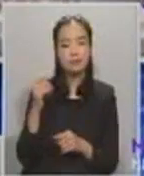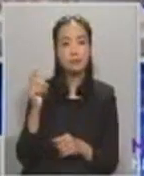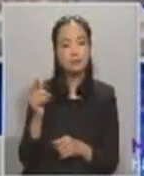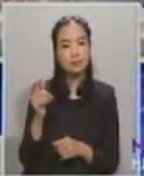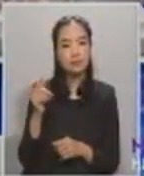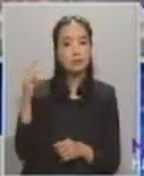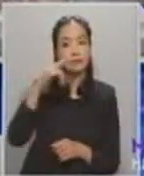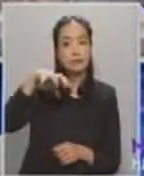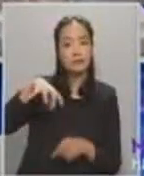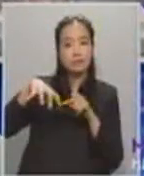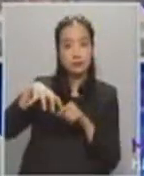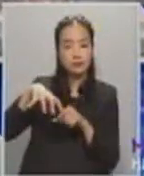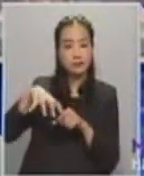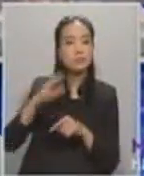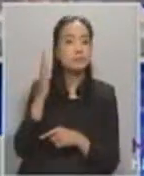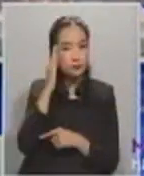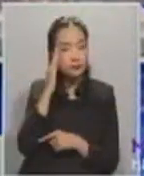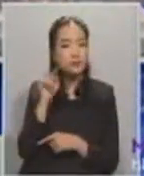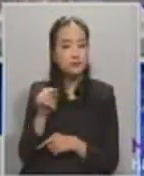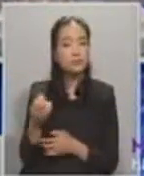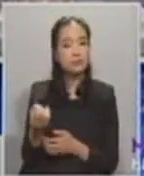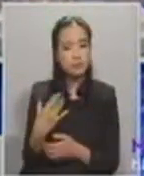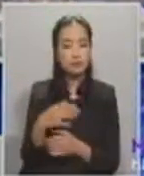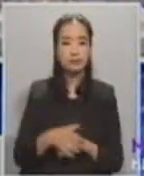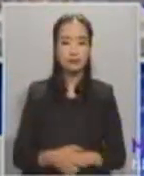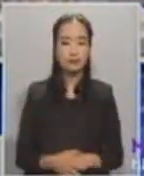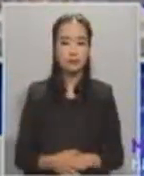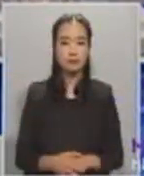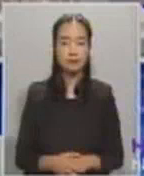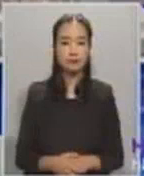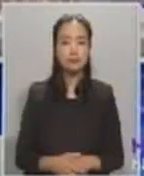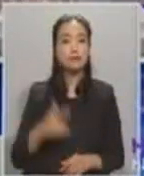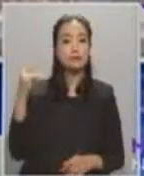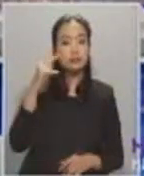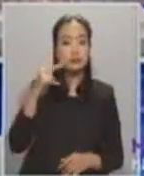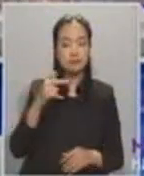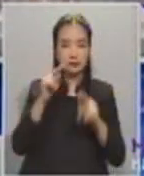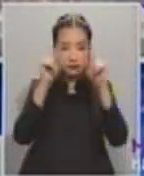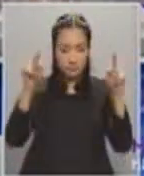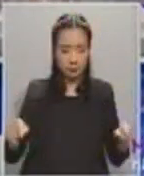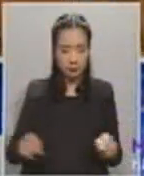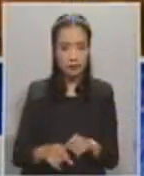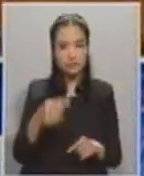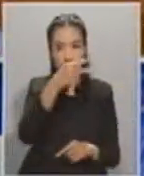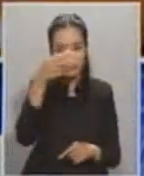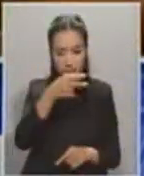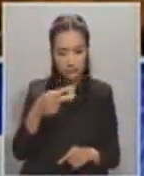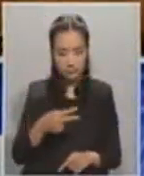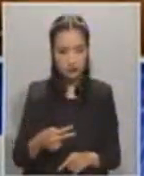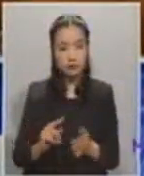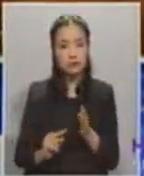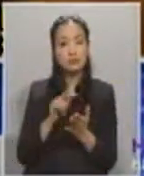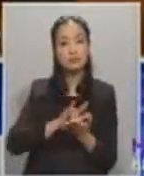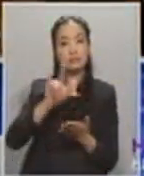านในสนามบินบนแผงประกาศสายการบินเนี่ย บอกว่าจะเริ่มทําการบินไฟล์